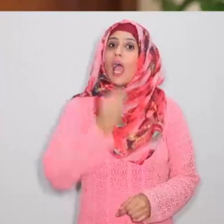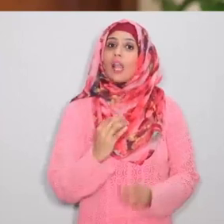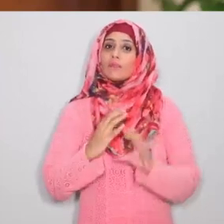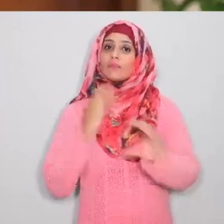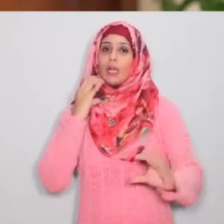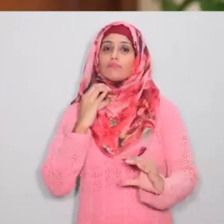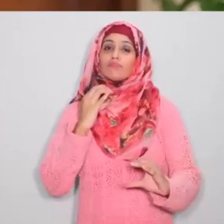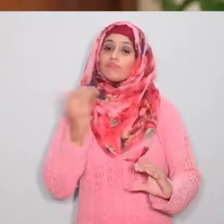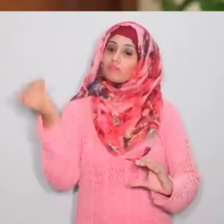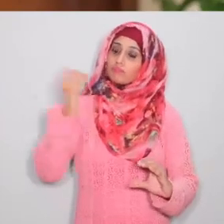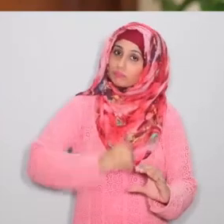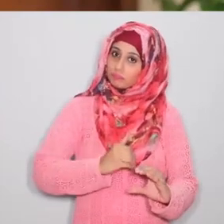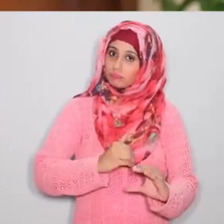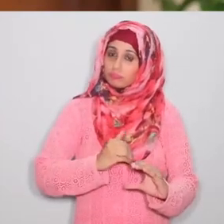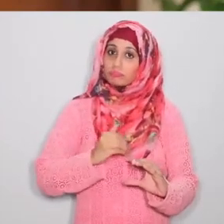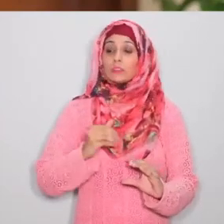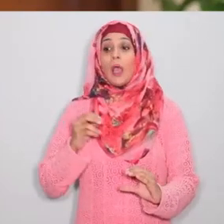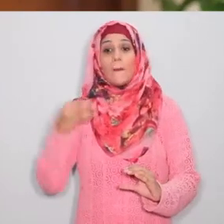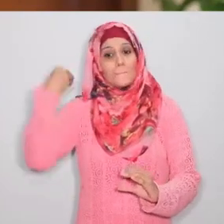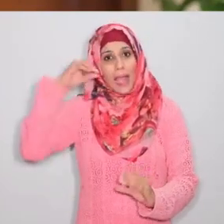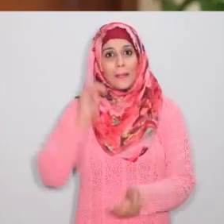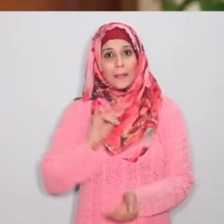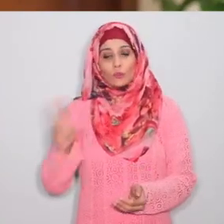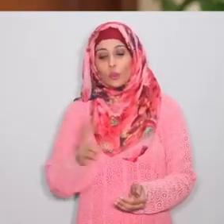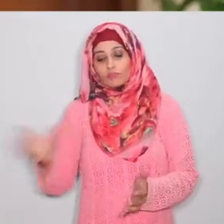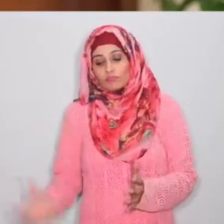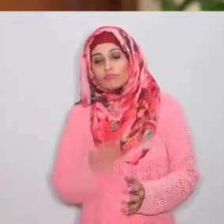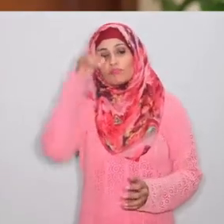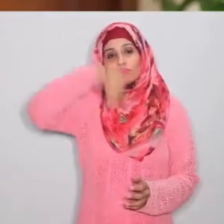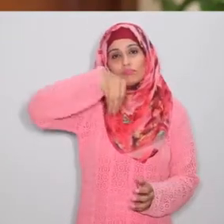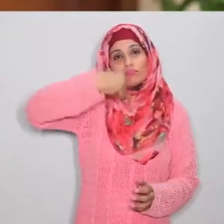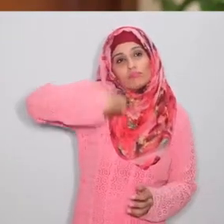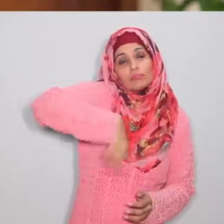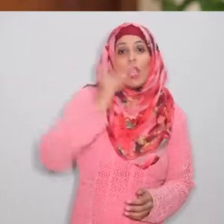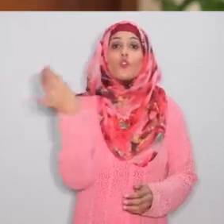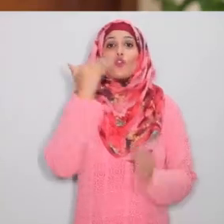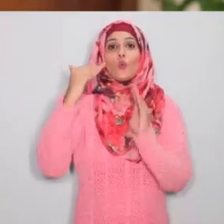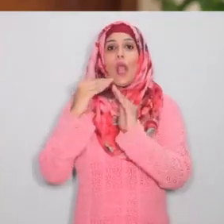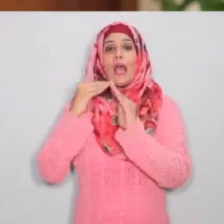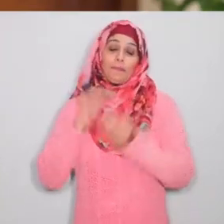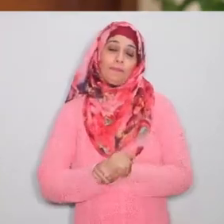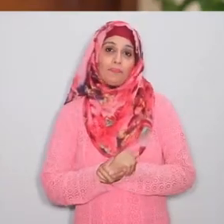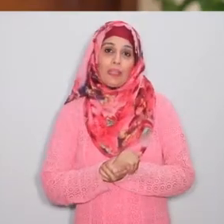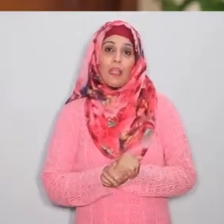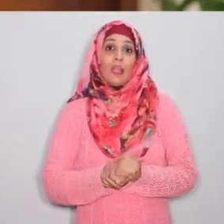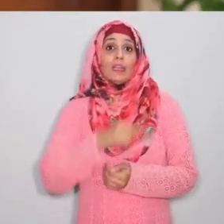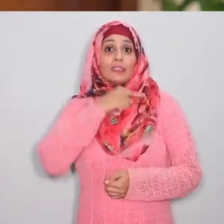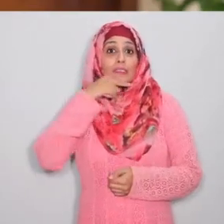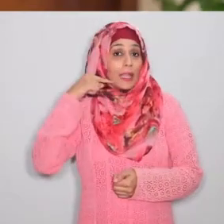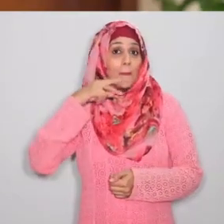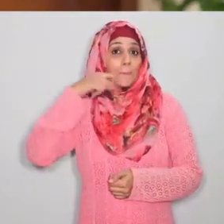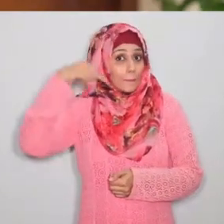आई और मोनी नोनी को उनके नए घर ले गई। मोनी तो फार्म पर पहुंच